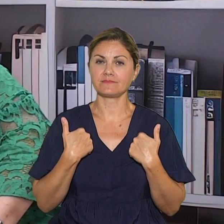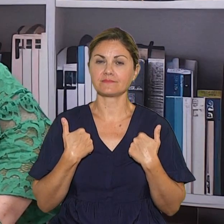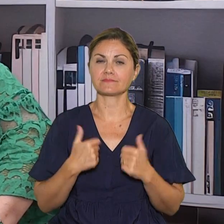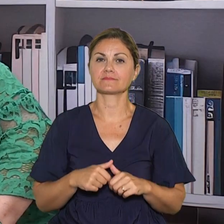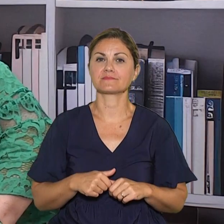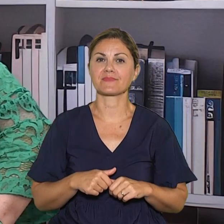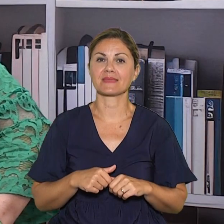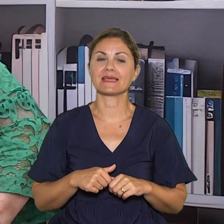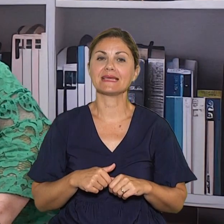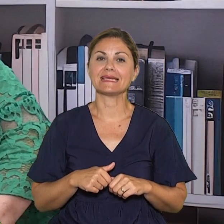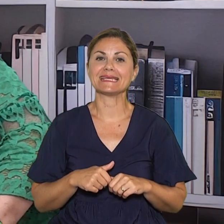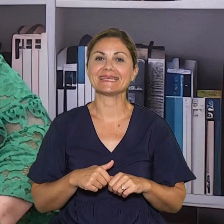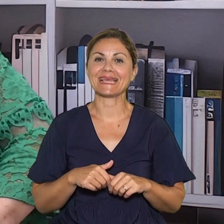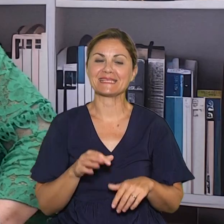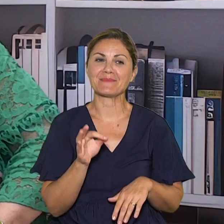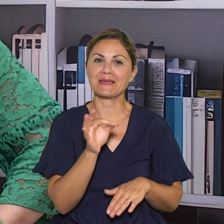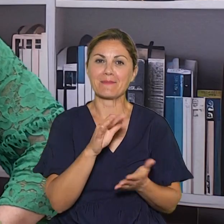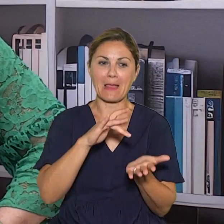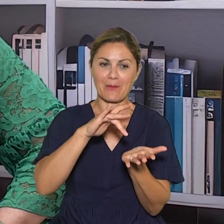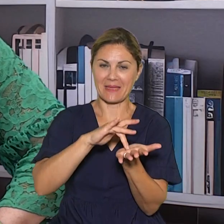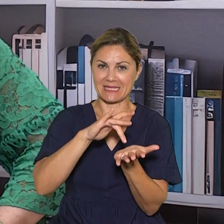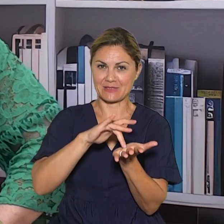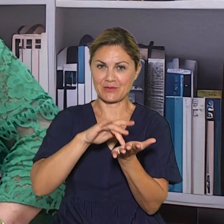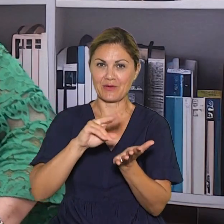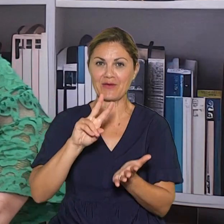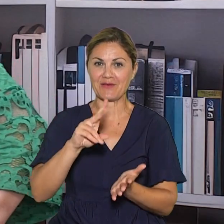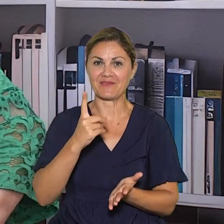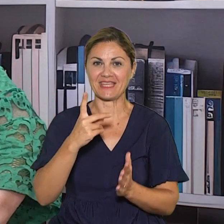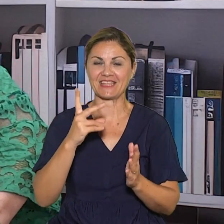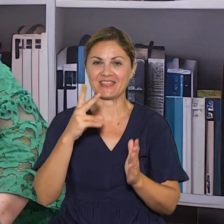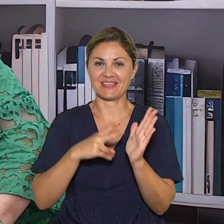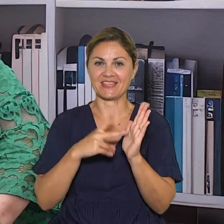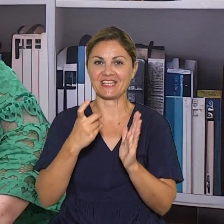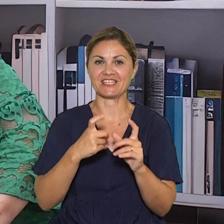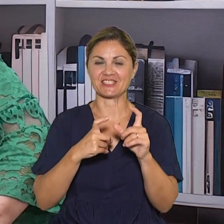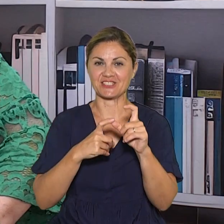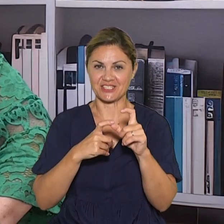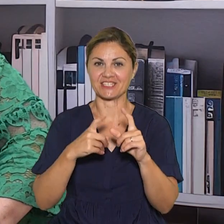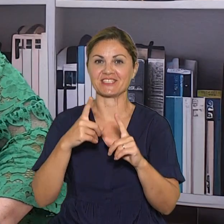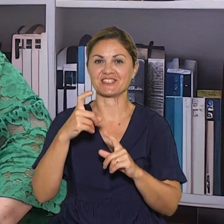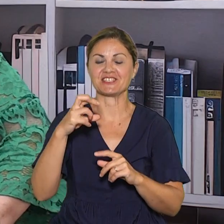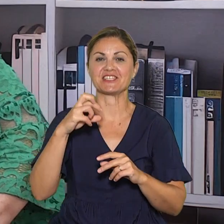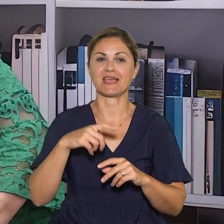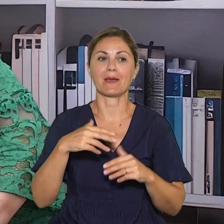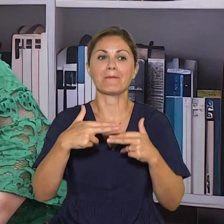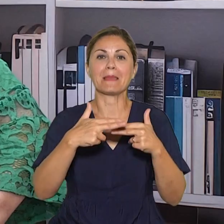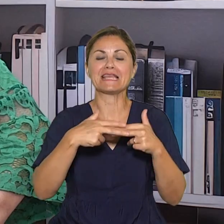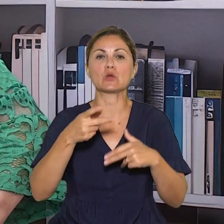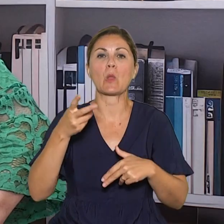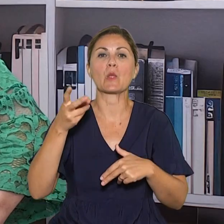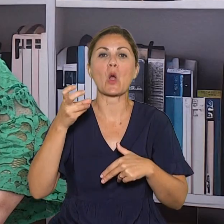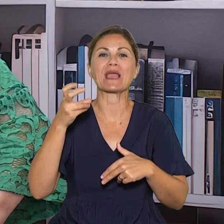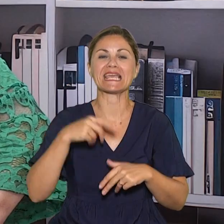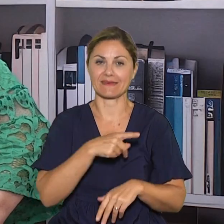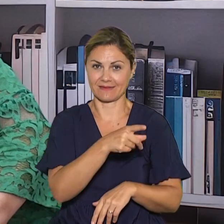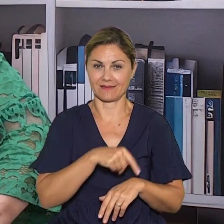jednog primorskog mjesta koje se zove Vinišće kod Trogira. Rodila sam se u Splitu, roditelji su mi